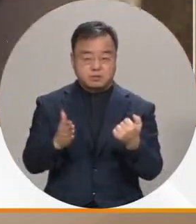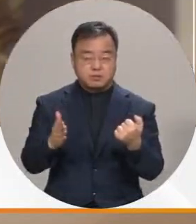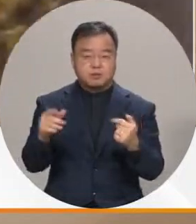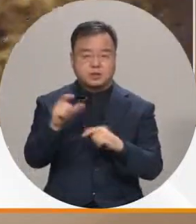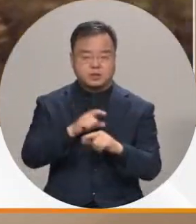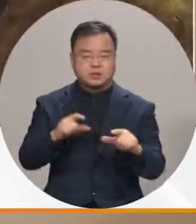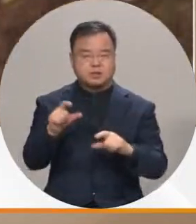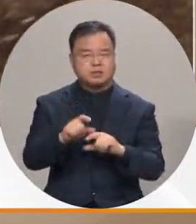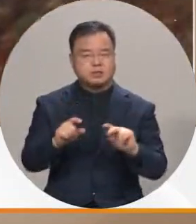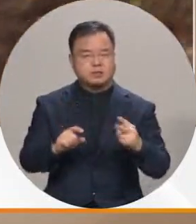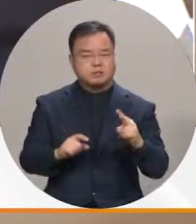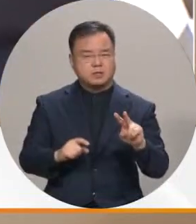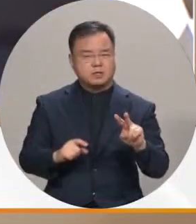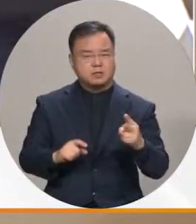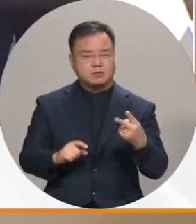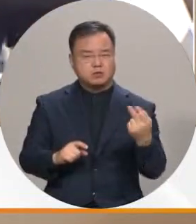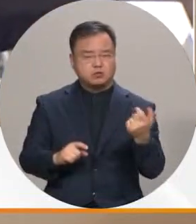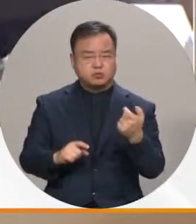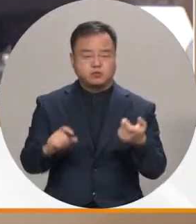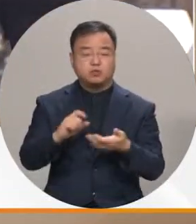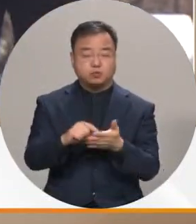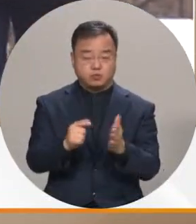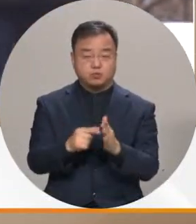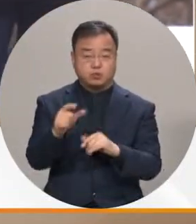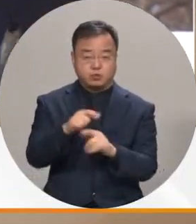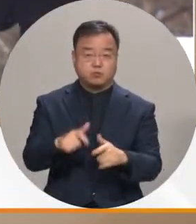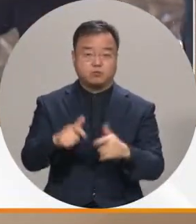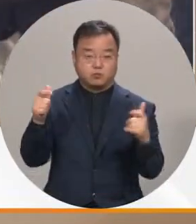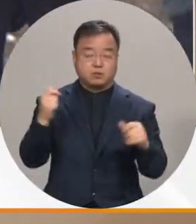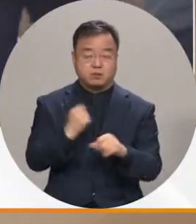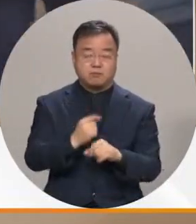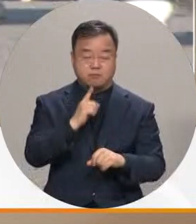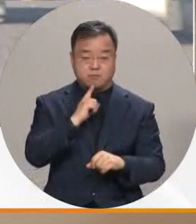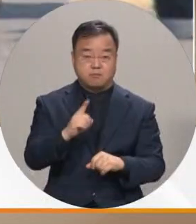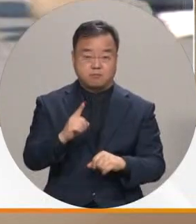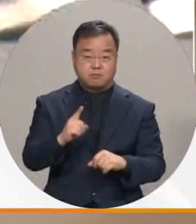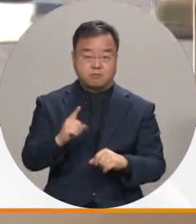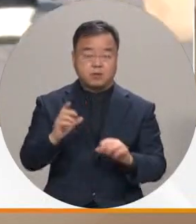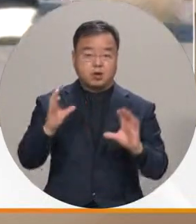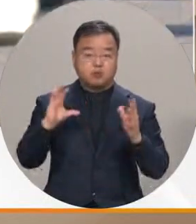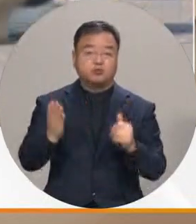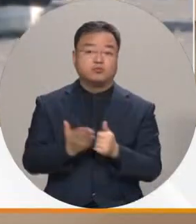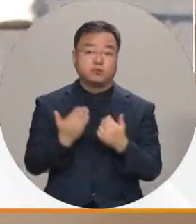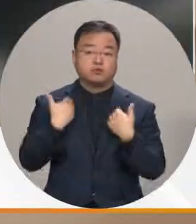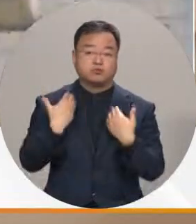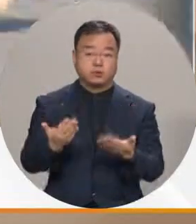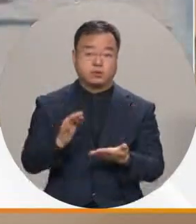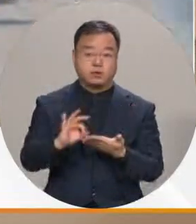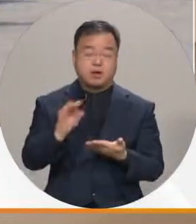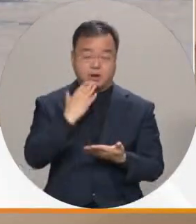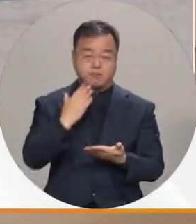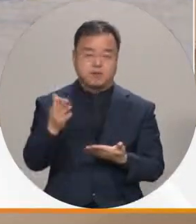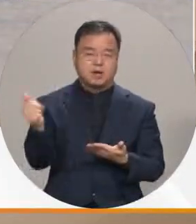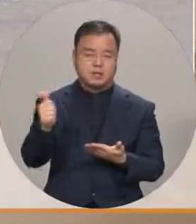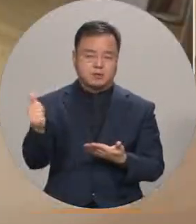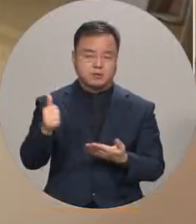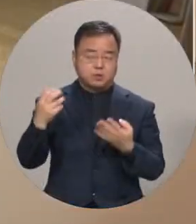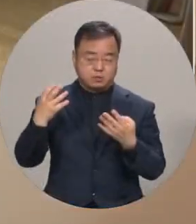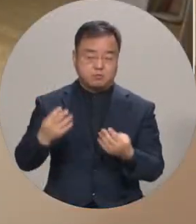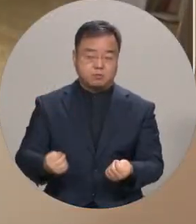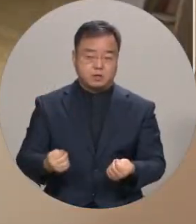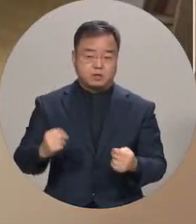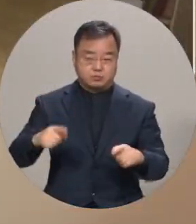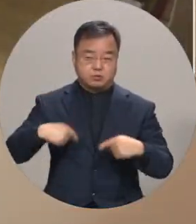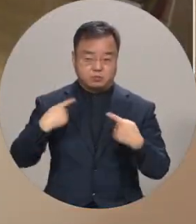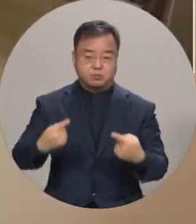더 높여 주는 겁니다 그러면 유가족이 쓸 수 있는 유이 더 많아지고 남성들도 적극적으로 참여할 수 있는 유인이 있다라는 것이죠